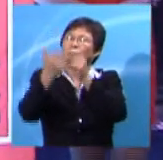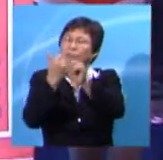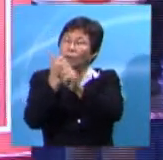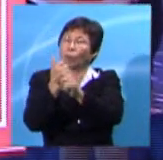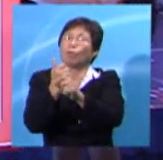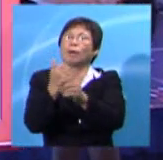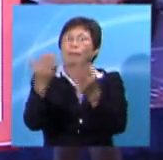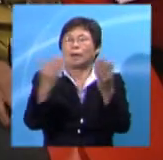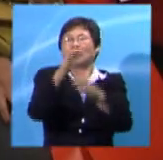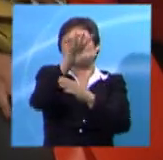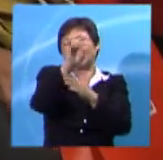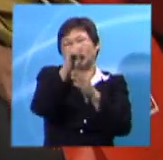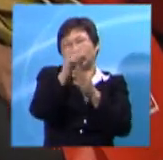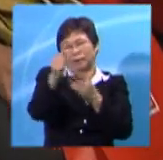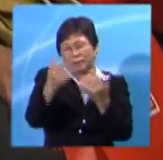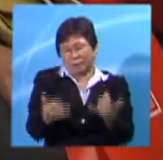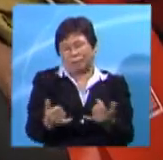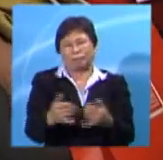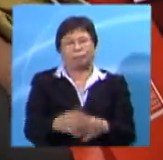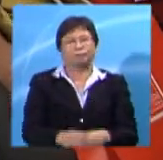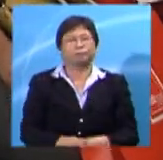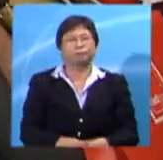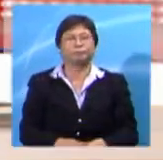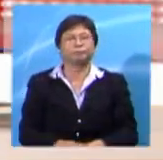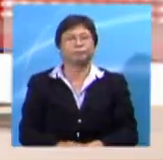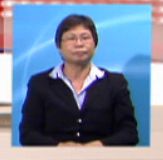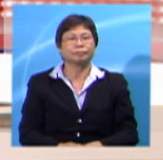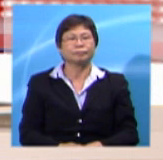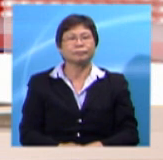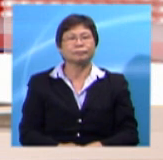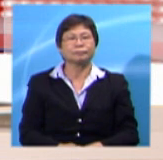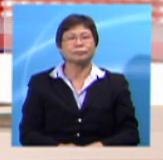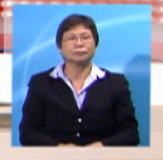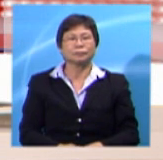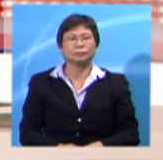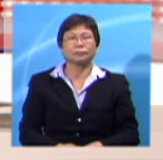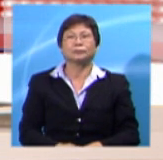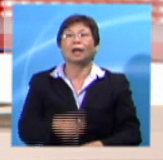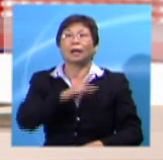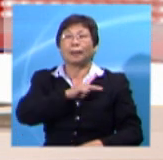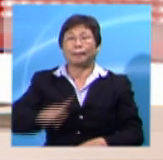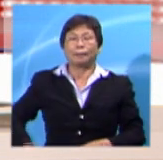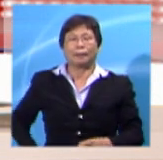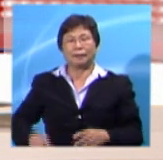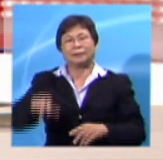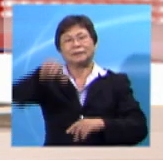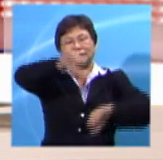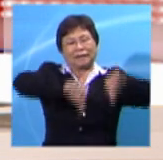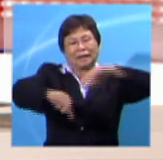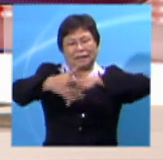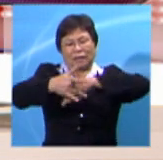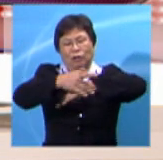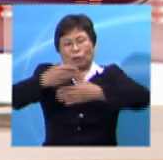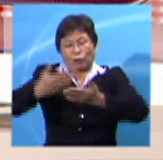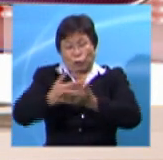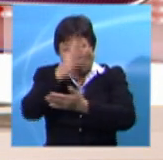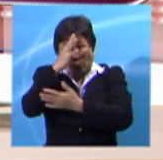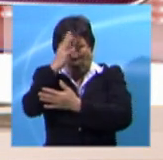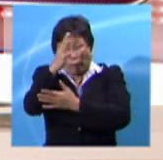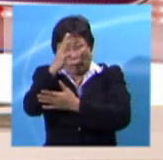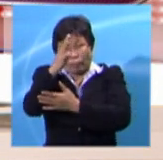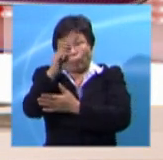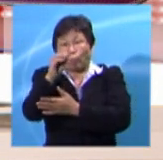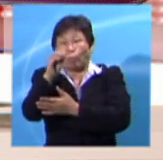berbanding R ketika ini Kementerian sains teknologi dan inovasi MTI